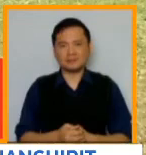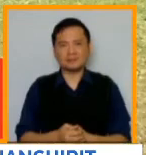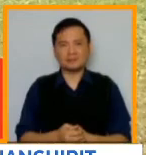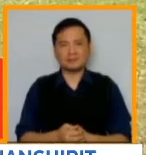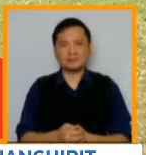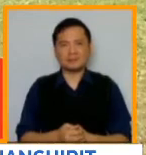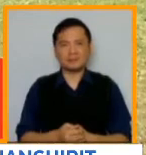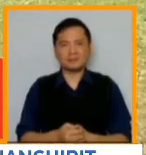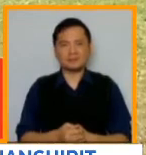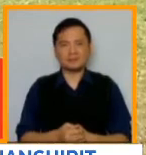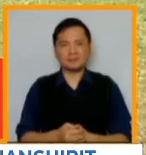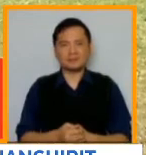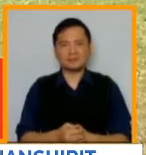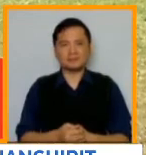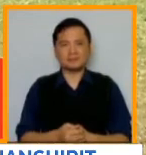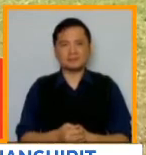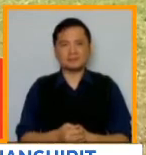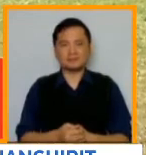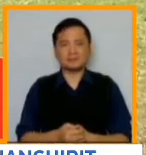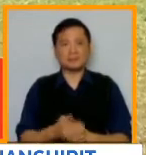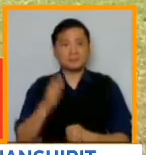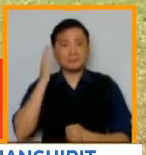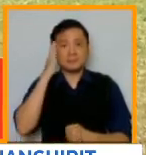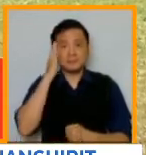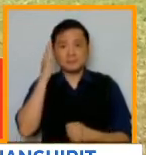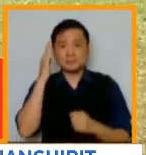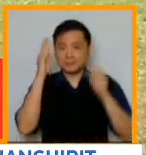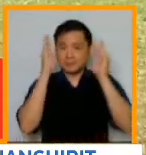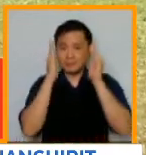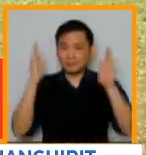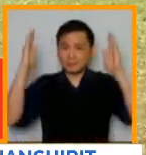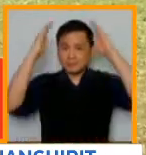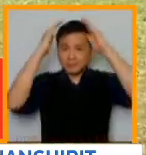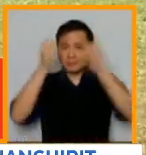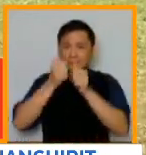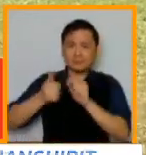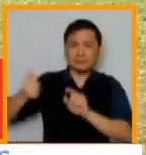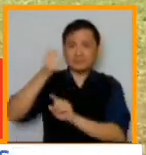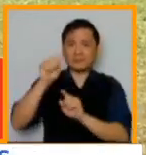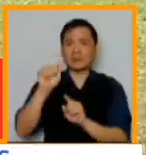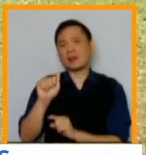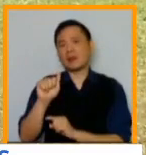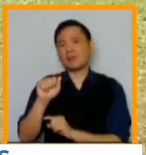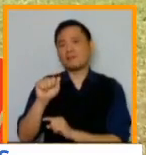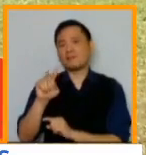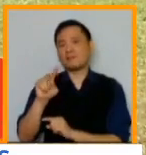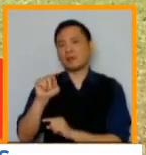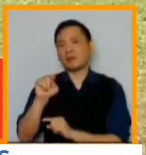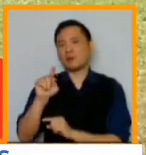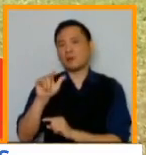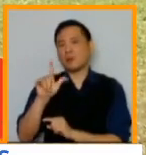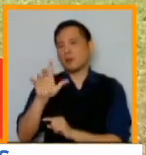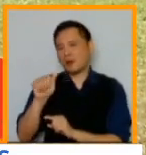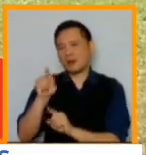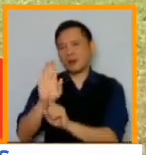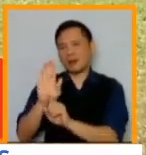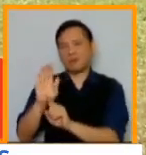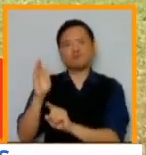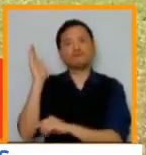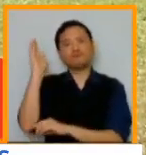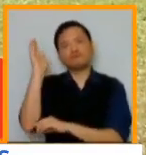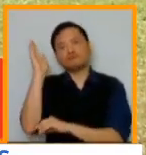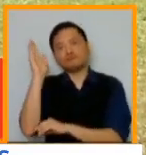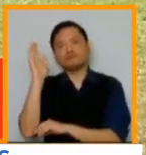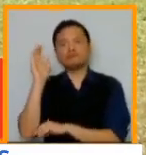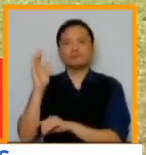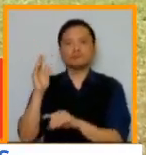Igan, mismong si Archbishop Jose Cardinal Advincula ang nanguna sa misa kanina. Wala naman naging problema sa mga taong nasa loob